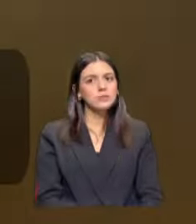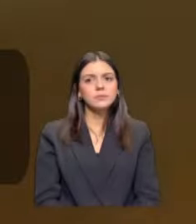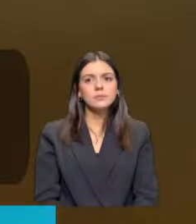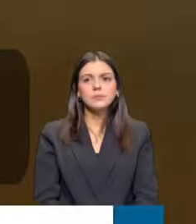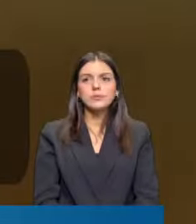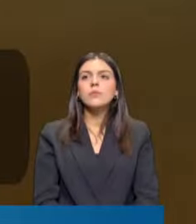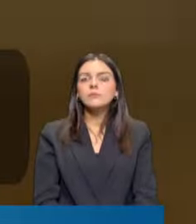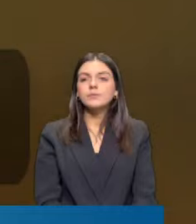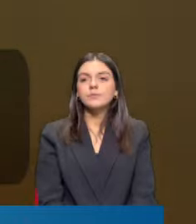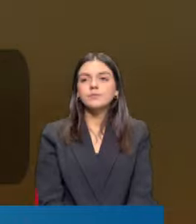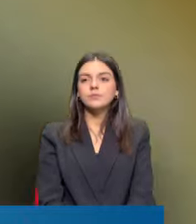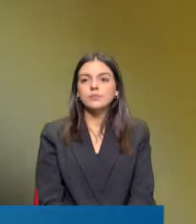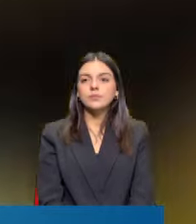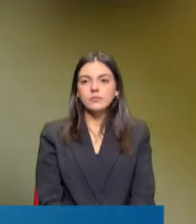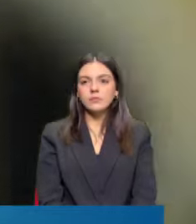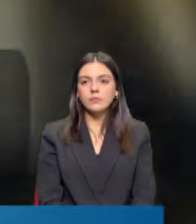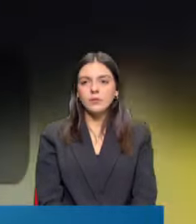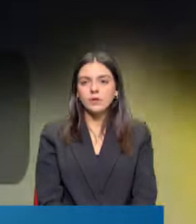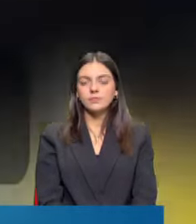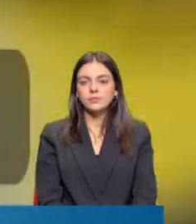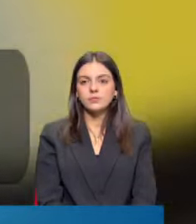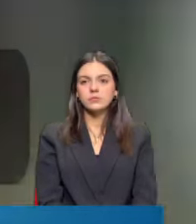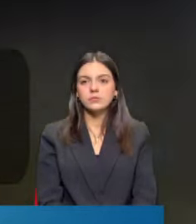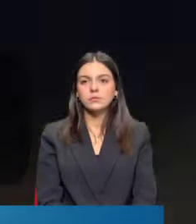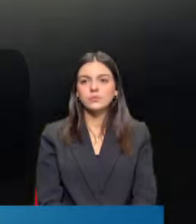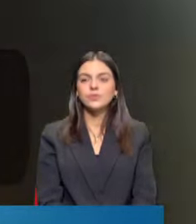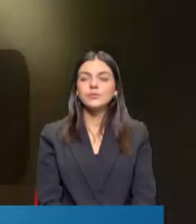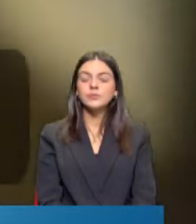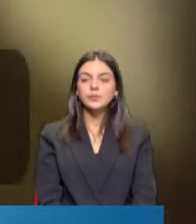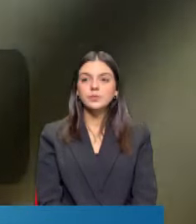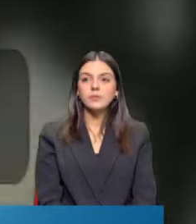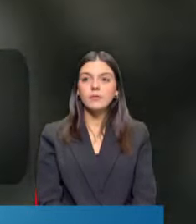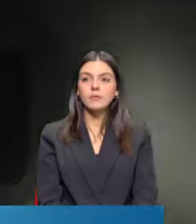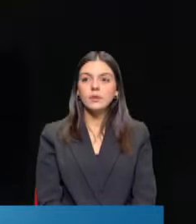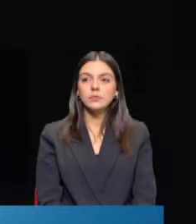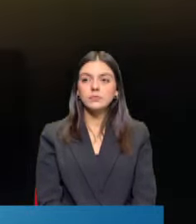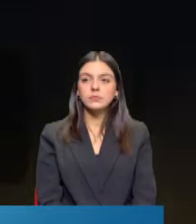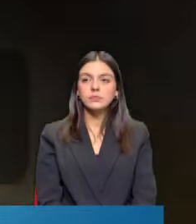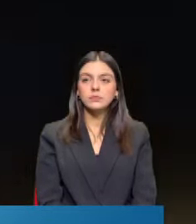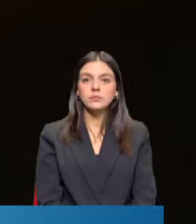Geliyorlar. Geliyorlar.